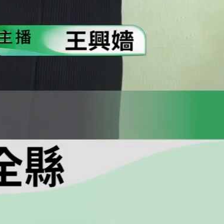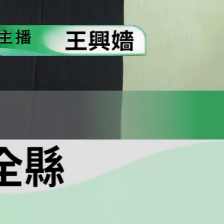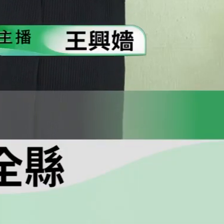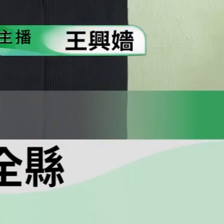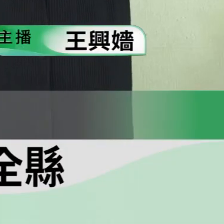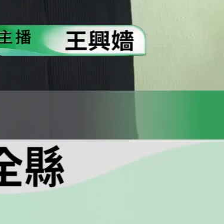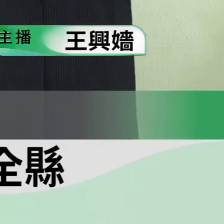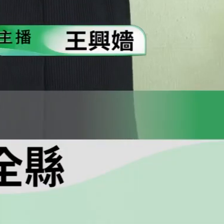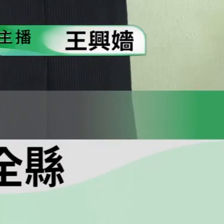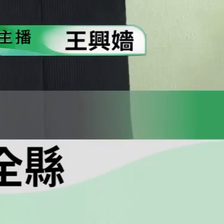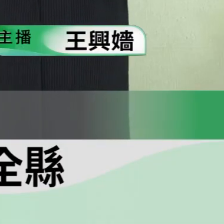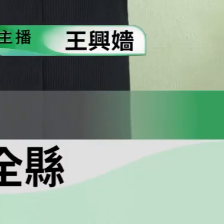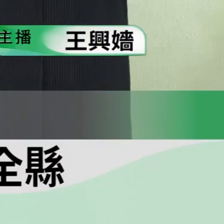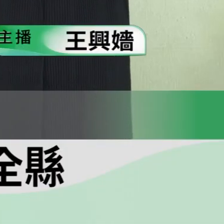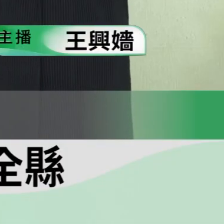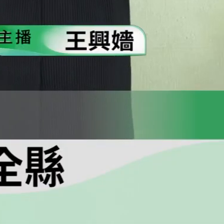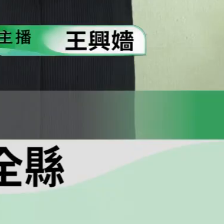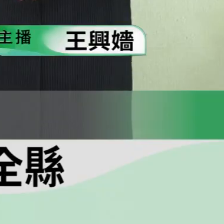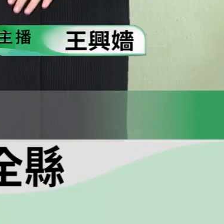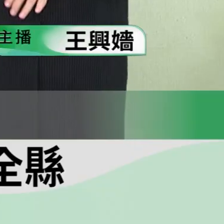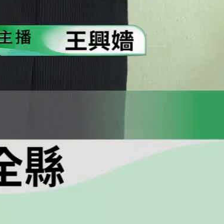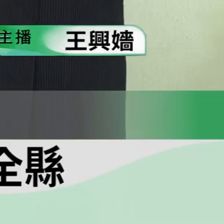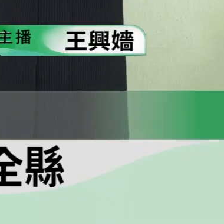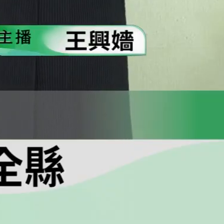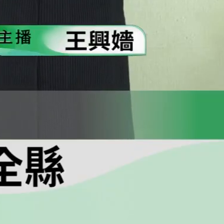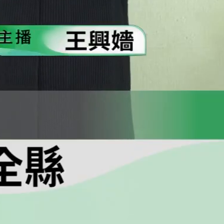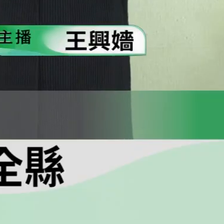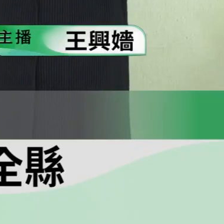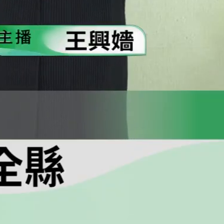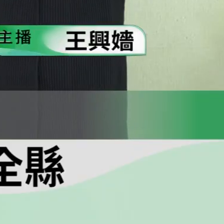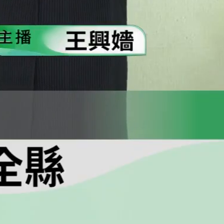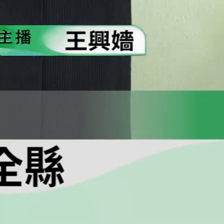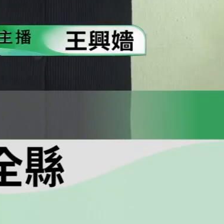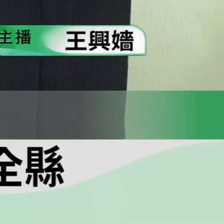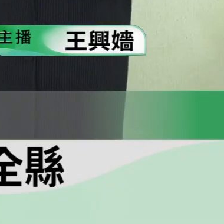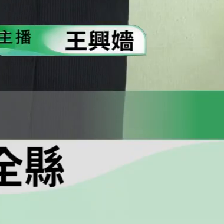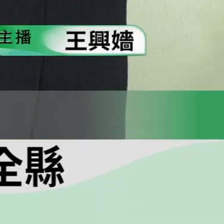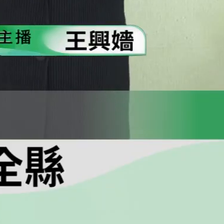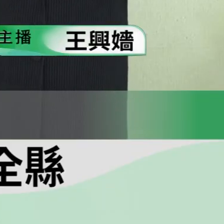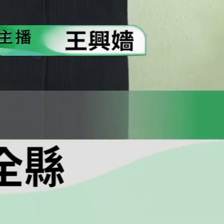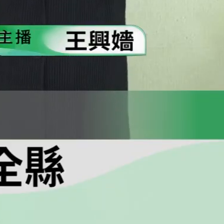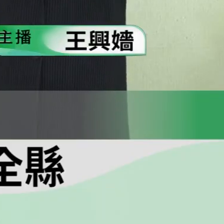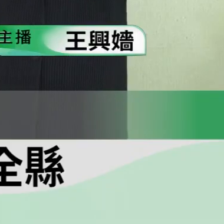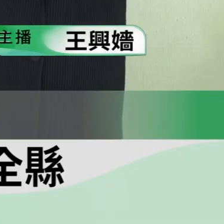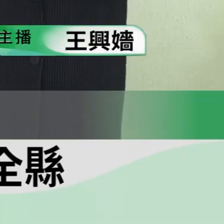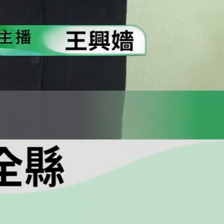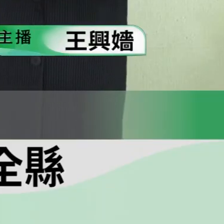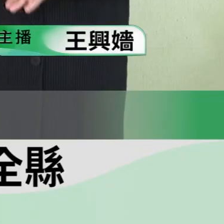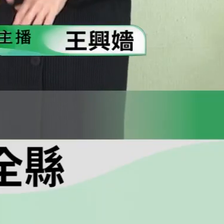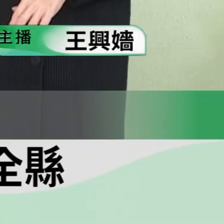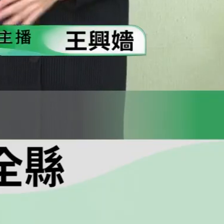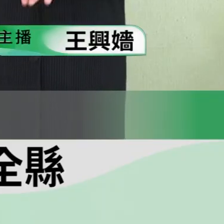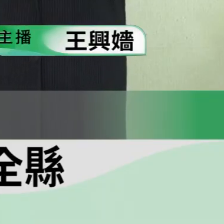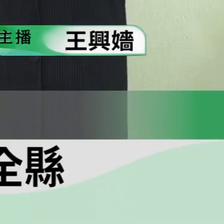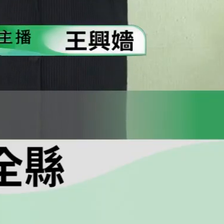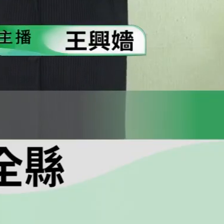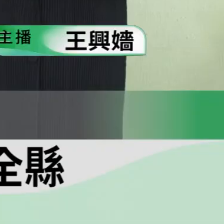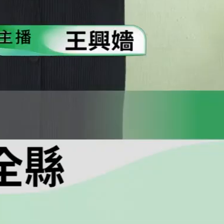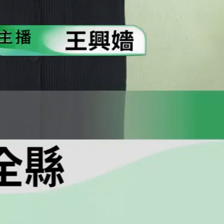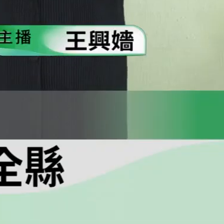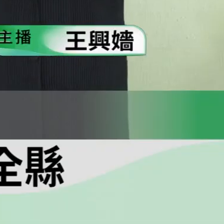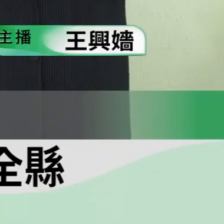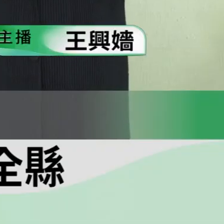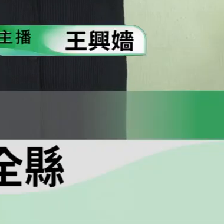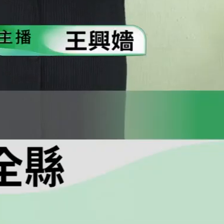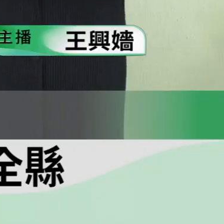经济由东东县营运经验的 U-Bike 内统进出推动，初期也给主家给站点就